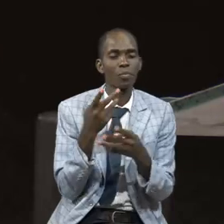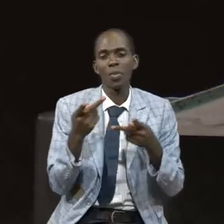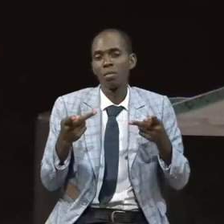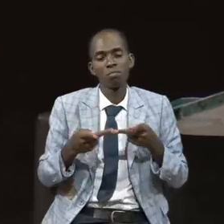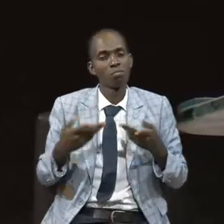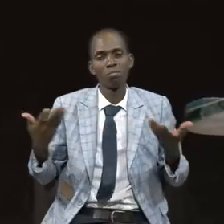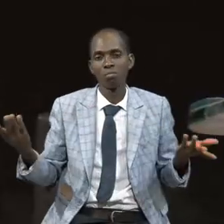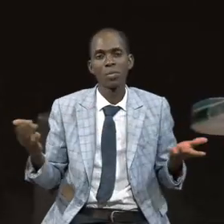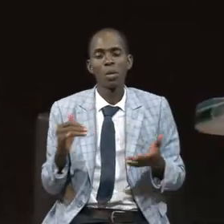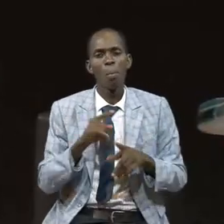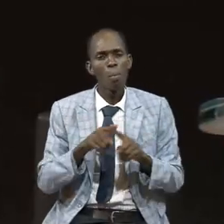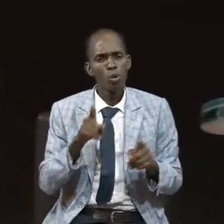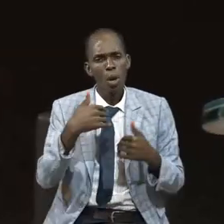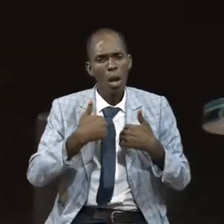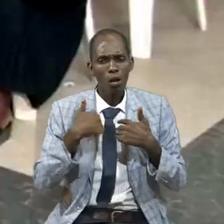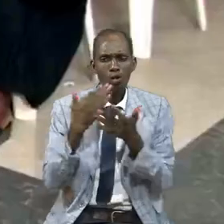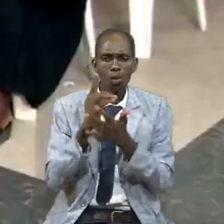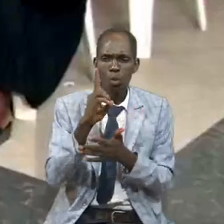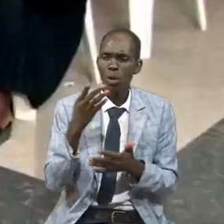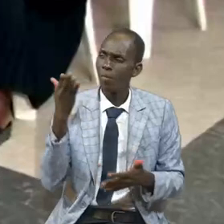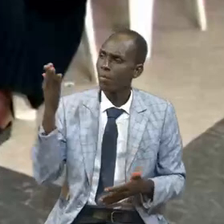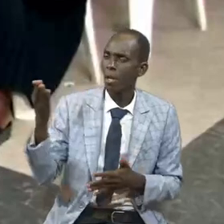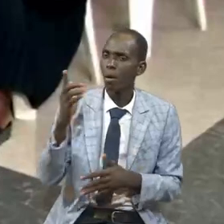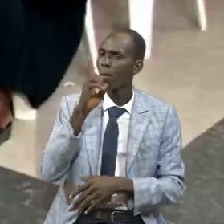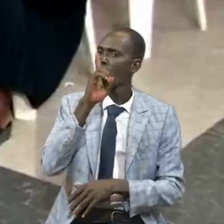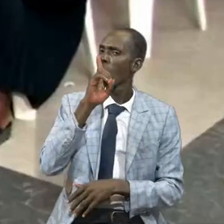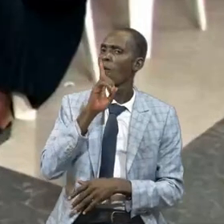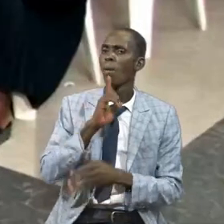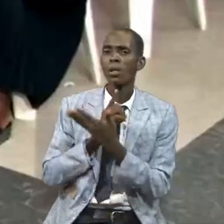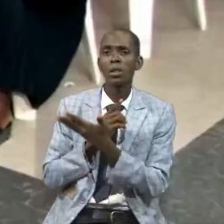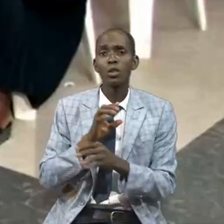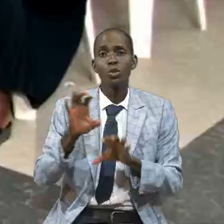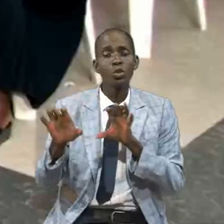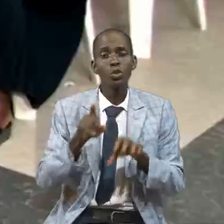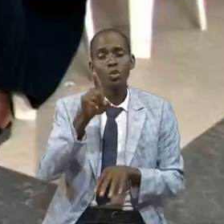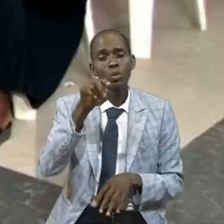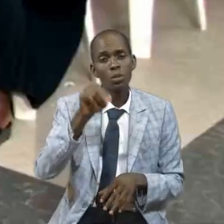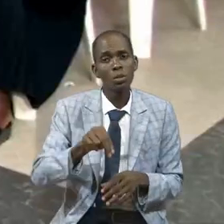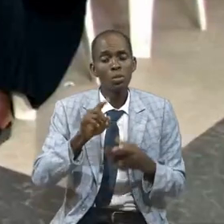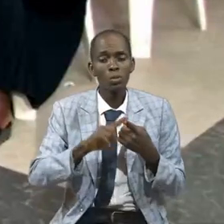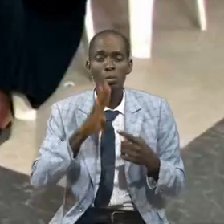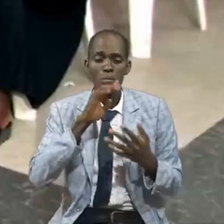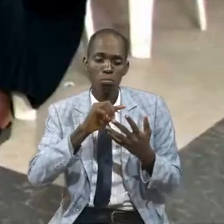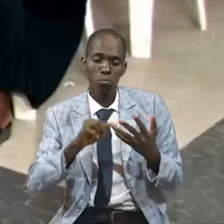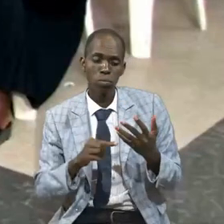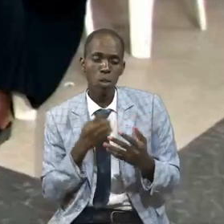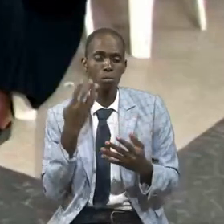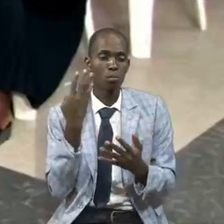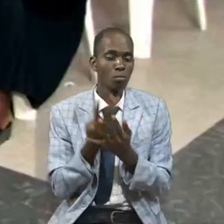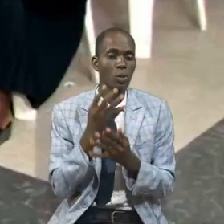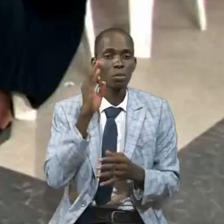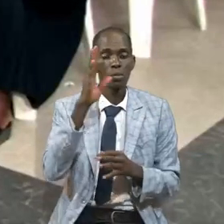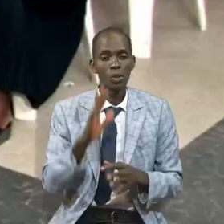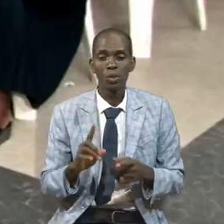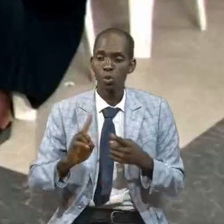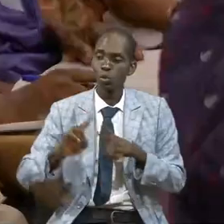Christ, est-ce que si vous étiez Christ, est-ce que vous devez faire partie du ministère de prison avant de faire quelque